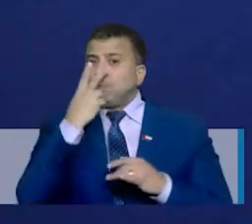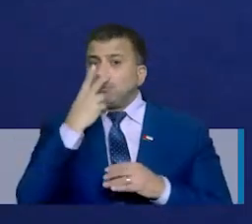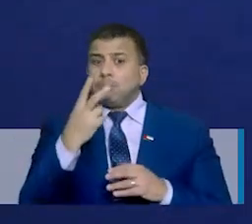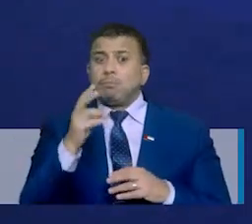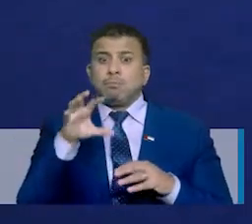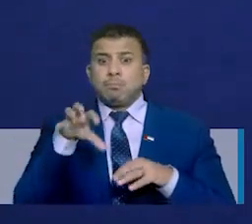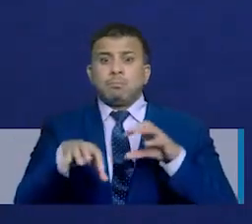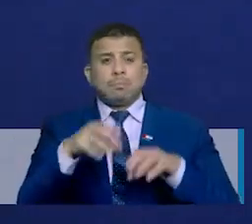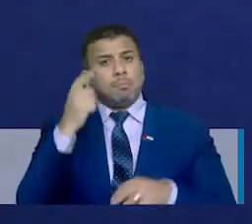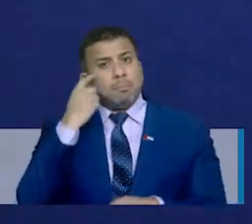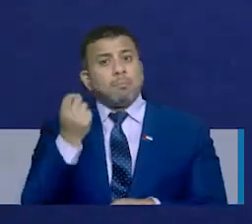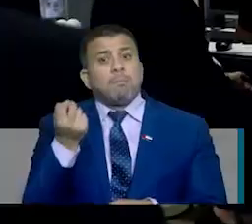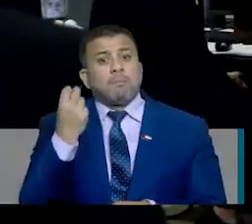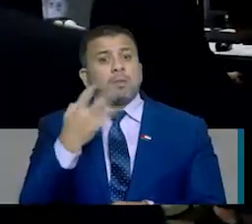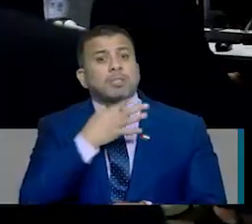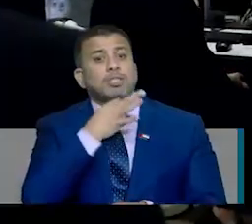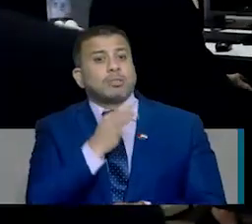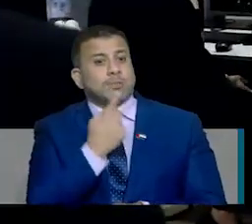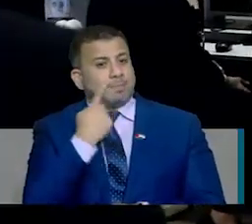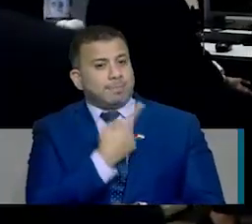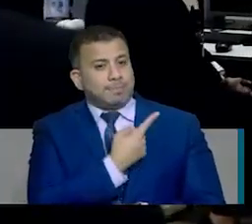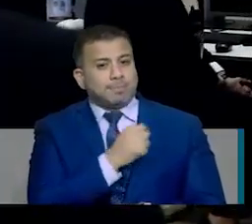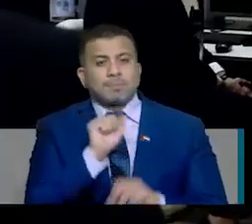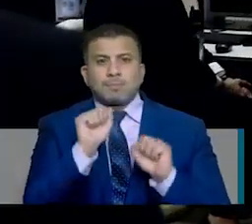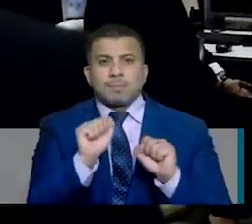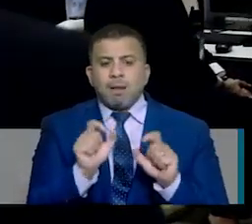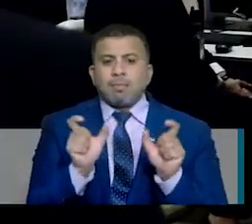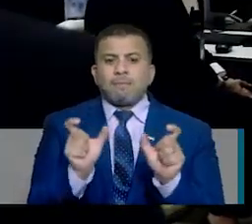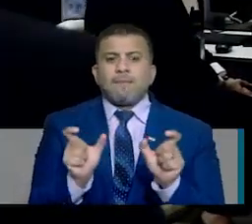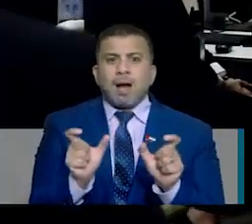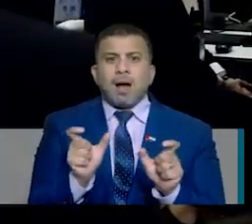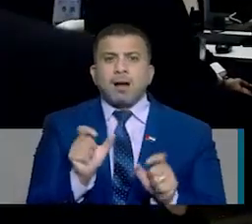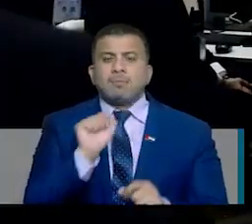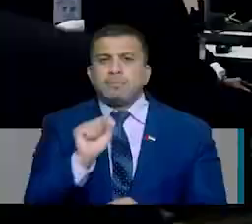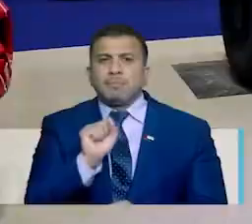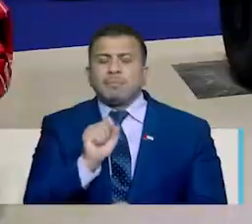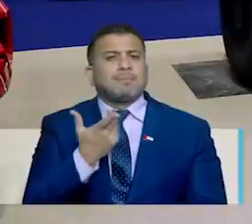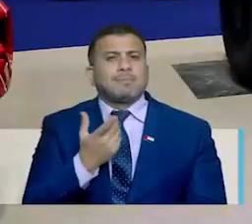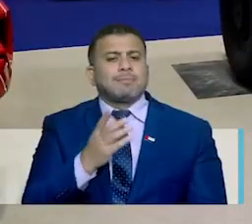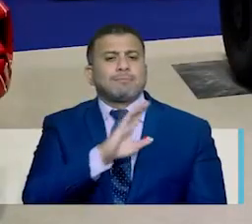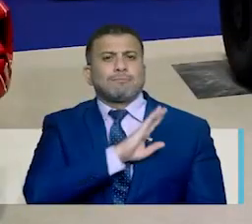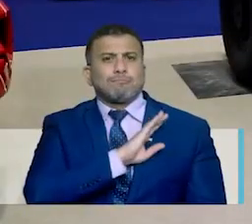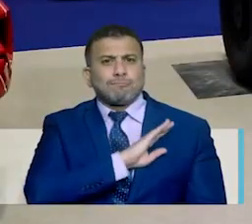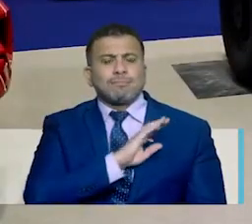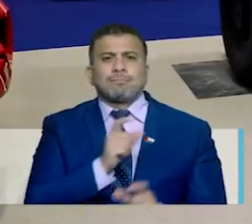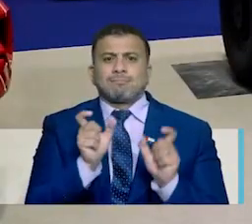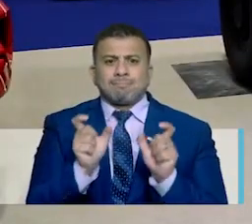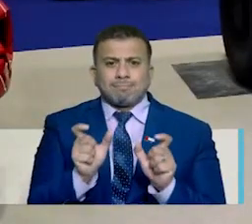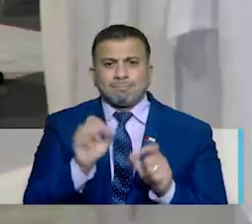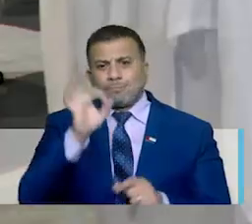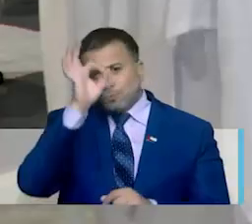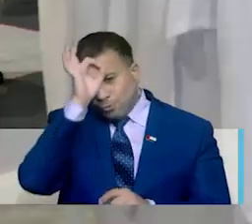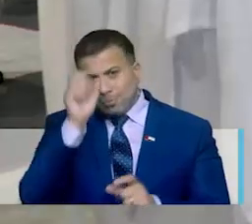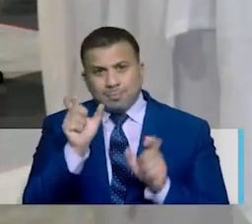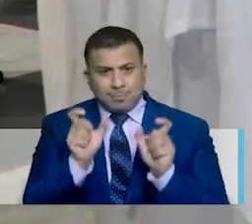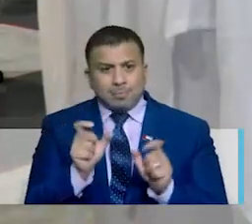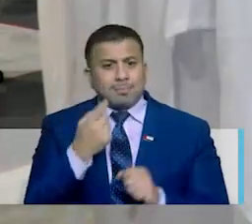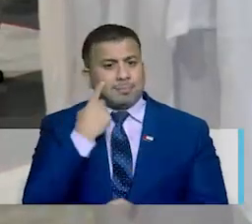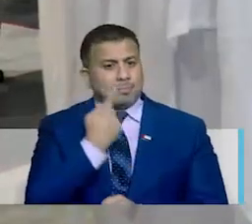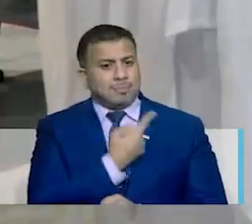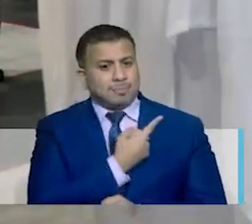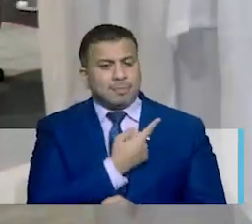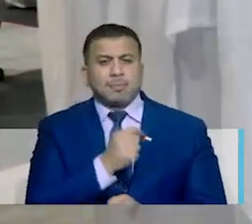الجديدة والمبتكرة في مجال الأمن الوطني والأمن السبراني، فيما صاحب ذلك العديد